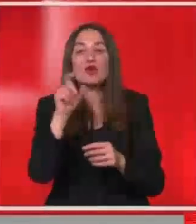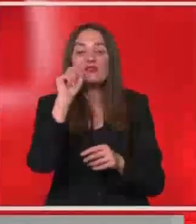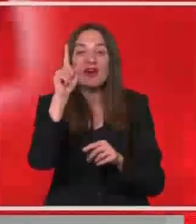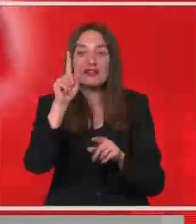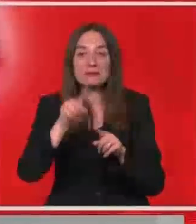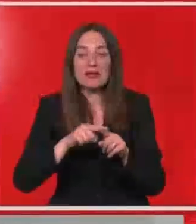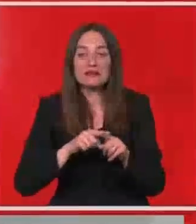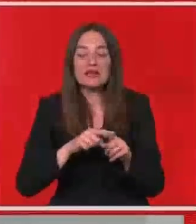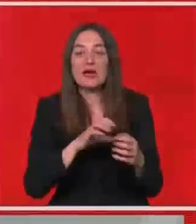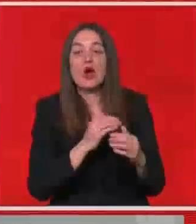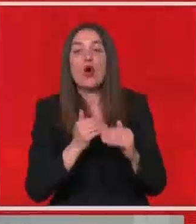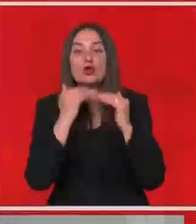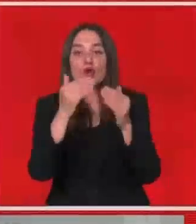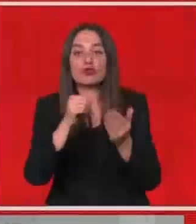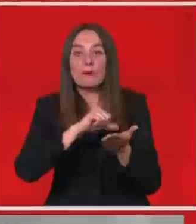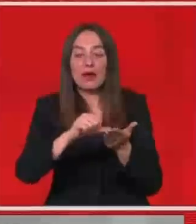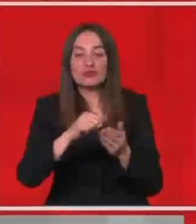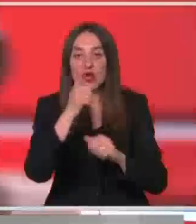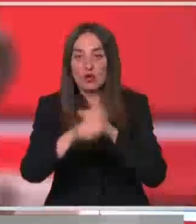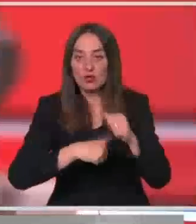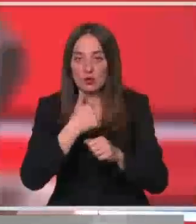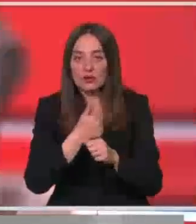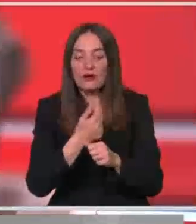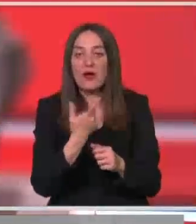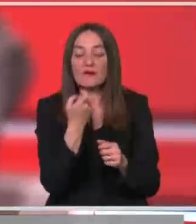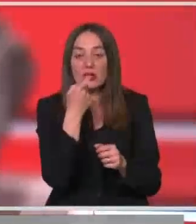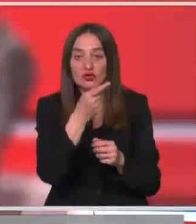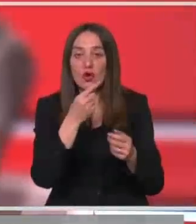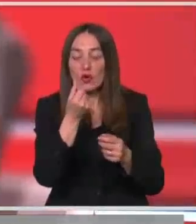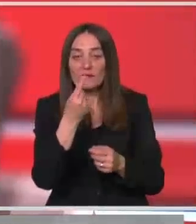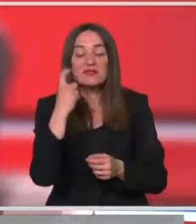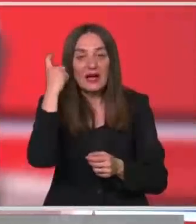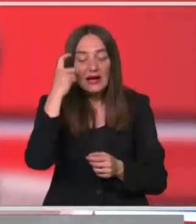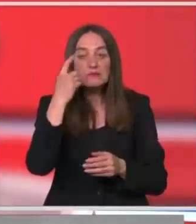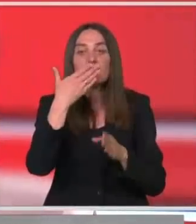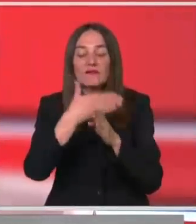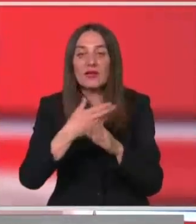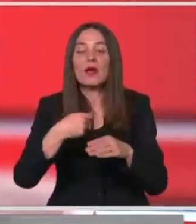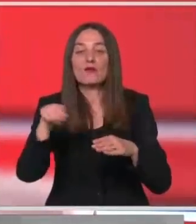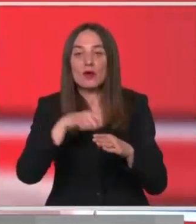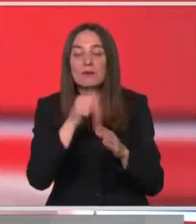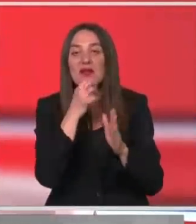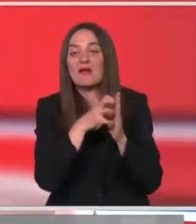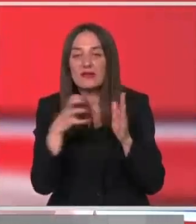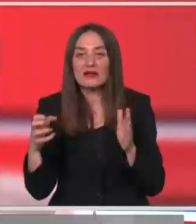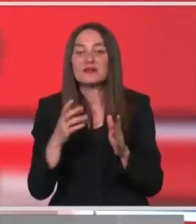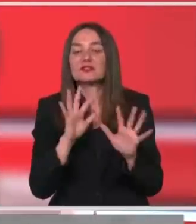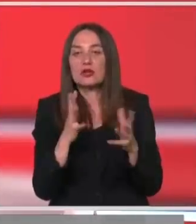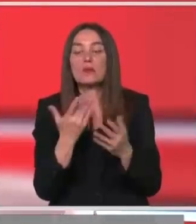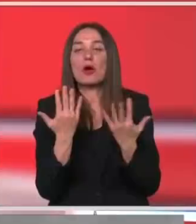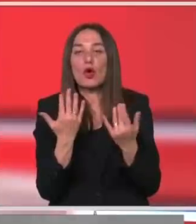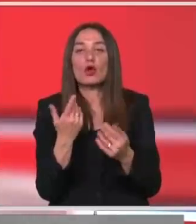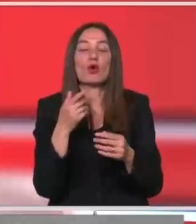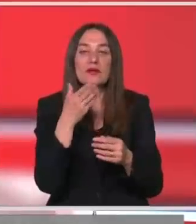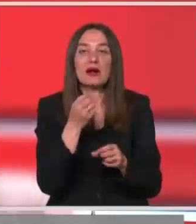meseci grace perioda. Dakle, godinu dana... Dobro, pa u stvari vi iz tog novca razmišljate da će se firme oporaviti i nastaviti i normalno koliko toliko